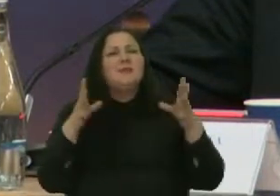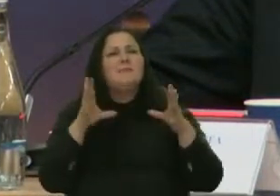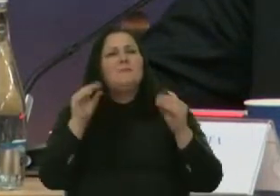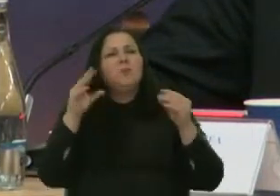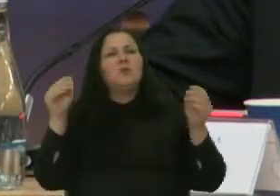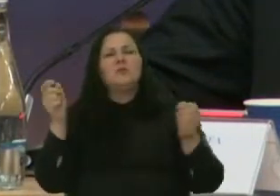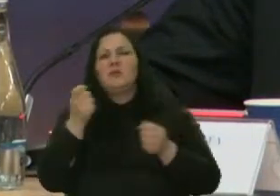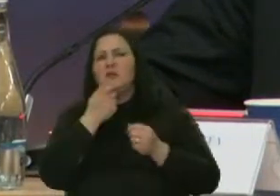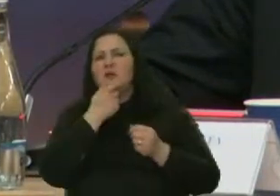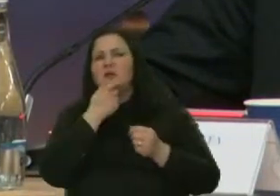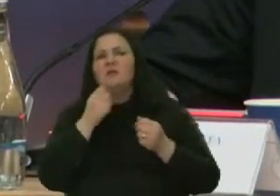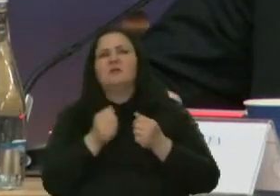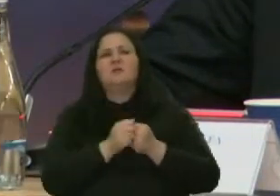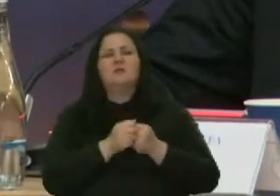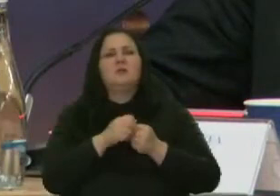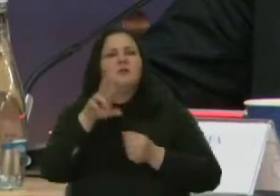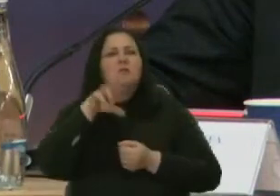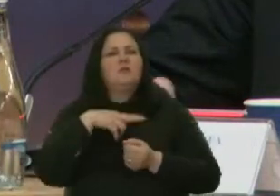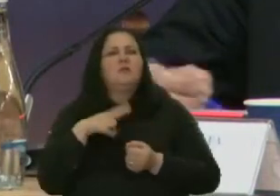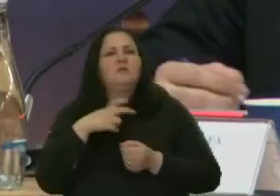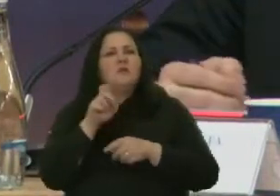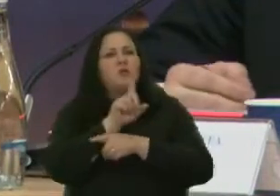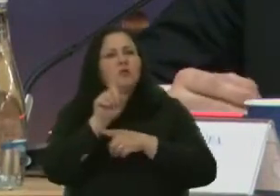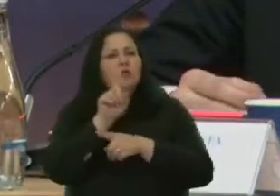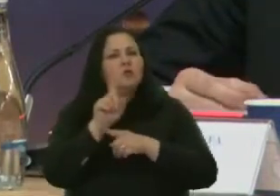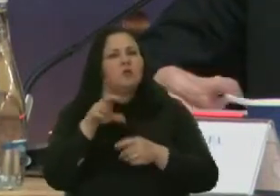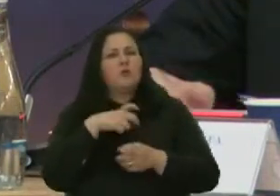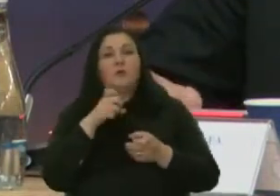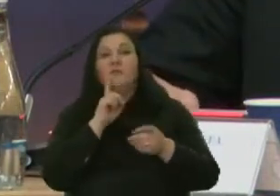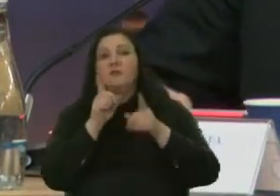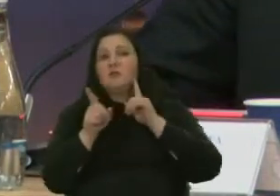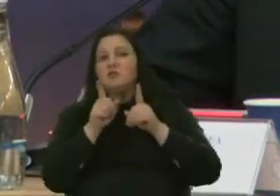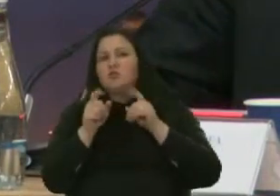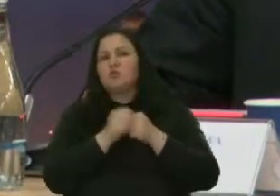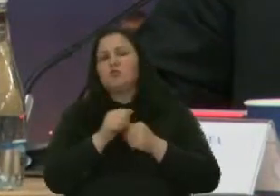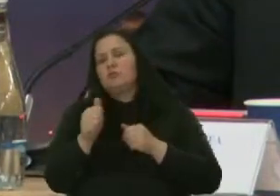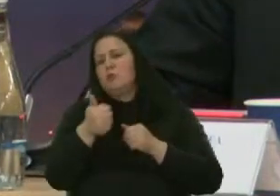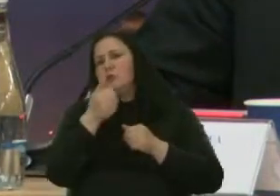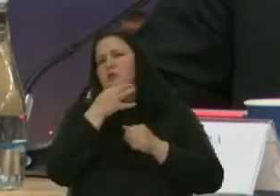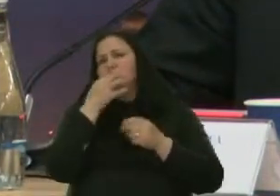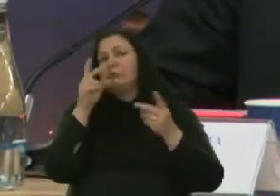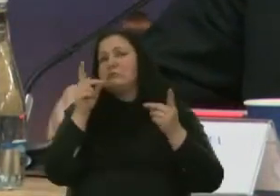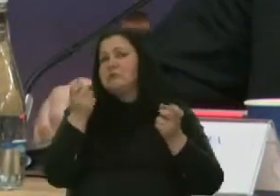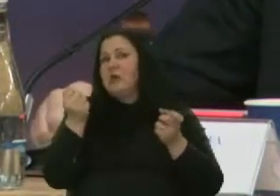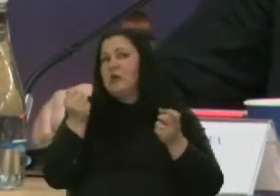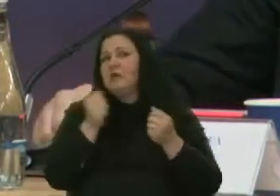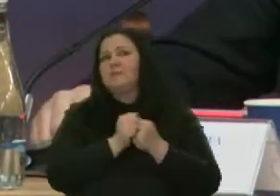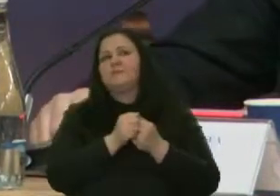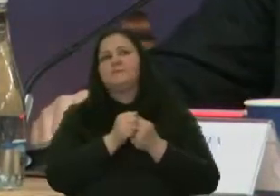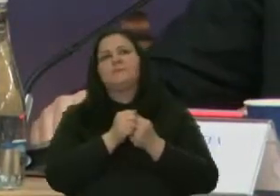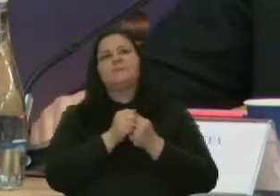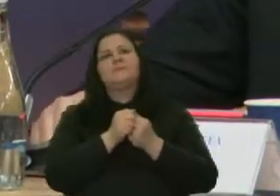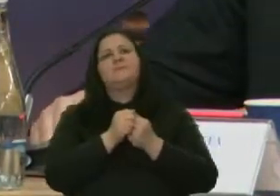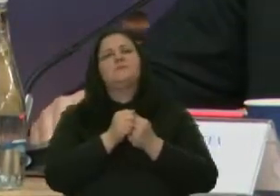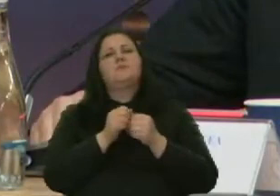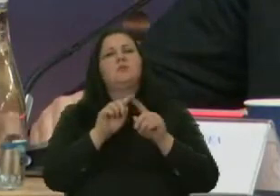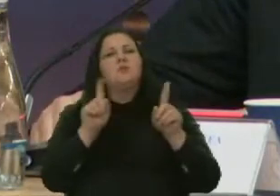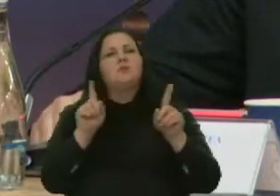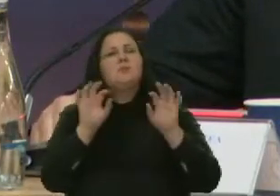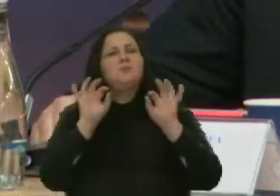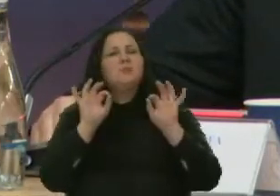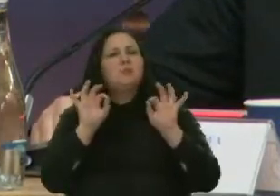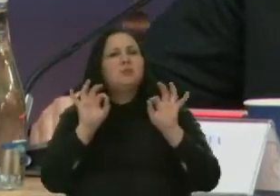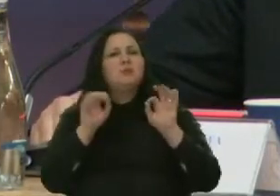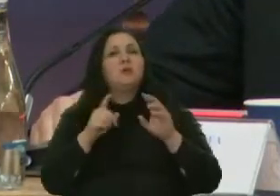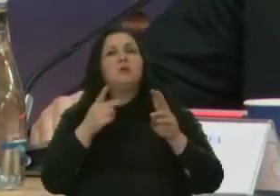pe benefic restul celelalte fiind lucruri care pot fi discutate unii spun da unii spun nu Ok repet din